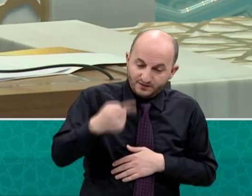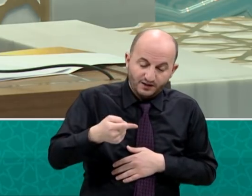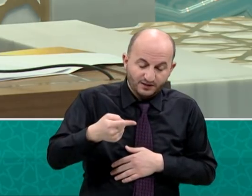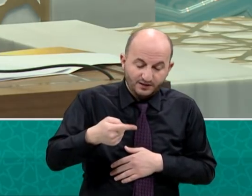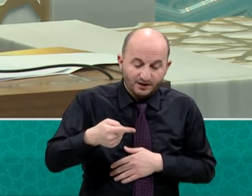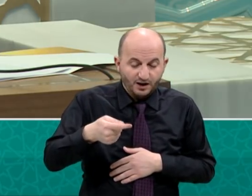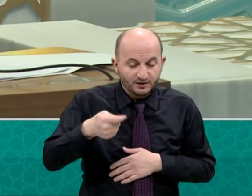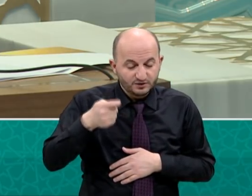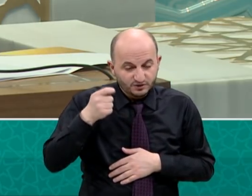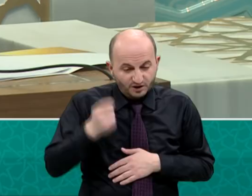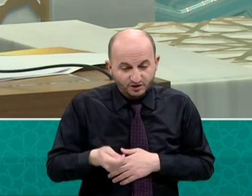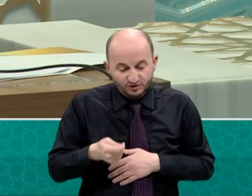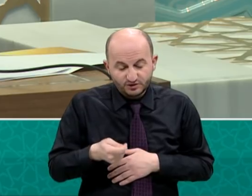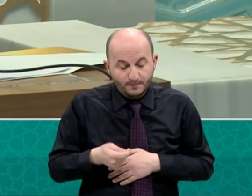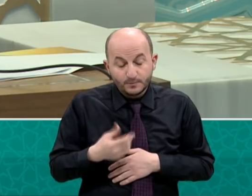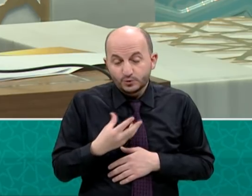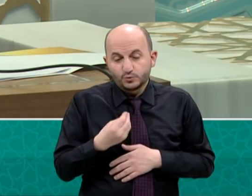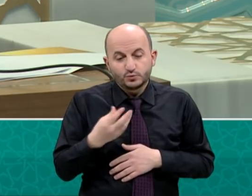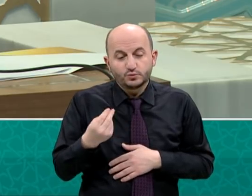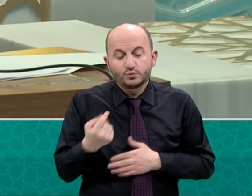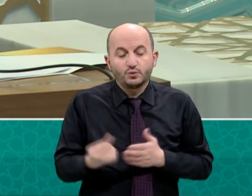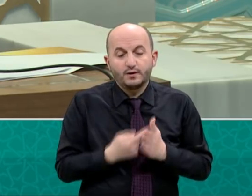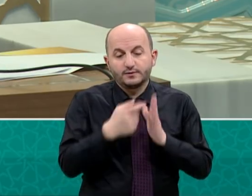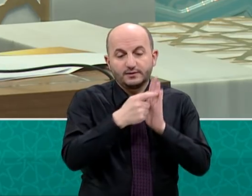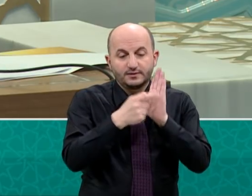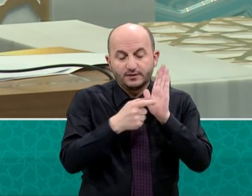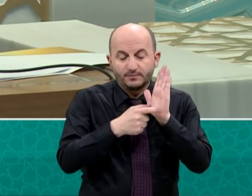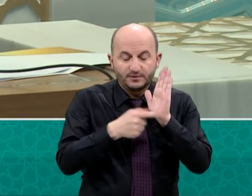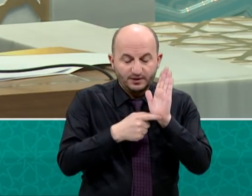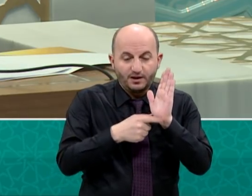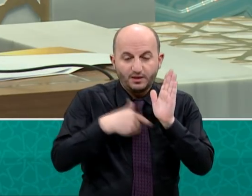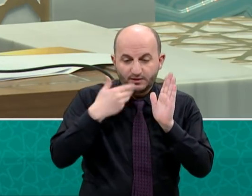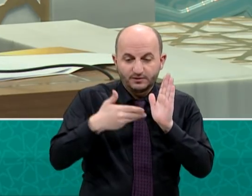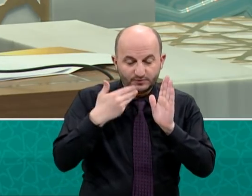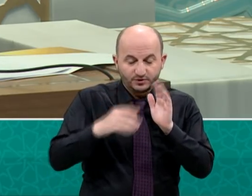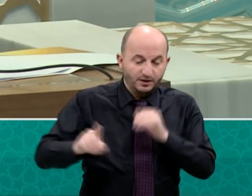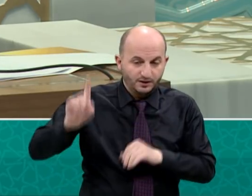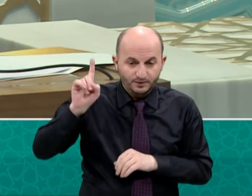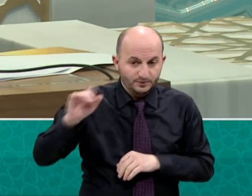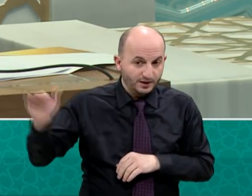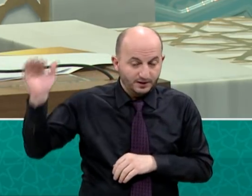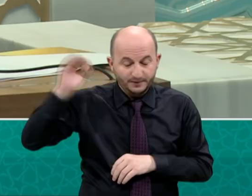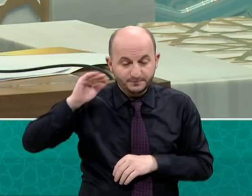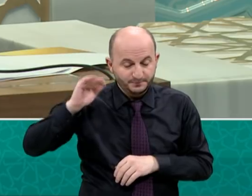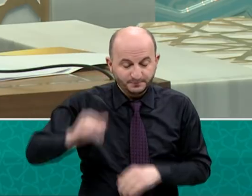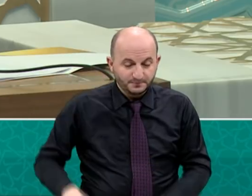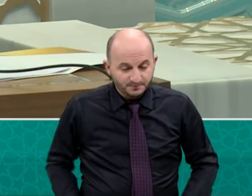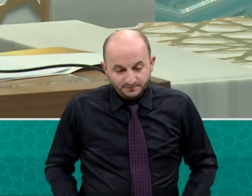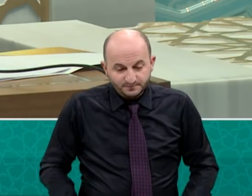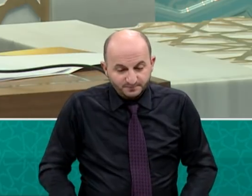hakikat anlamında pek çok ayet-i kerime kullanmış Cenab-ı Hak değerli kardeşlerim.